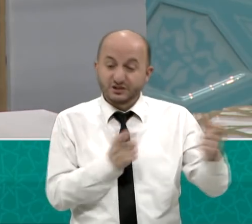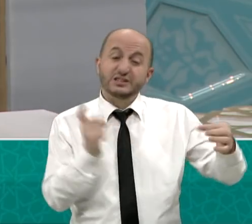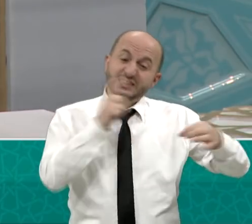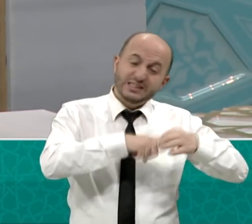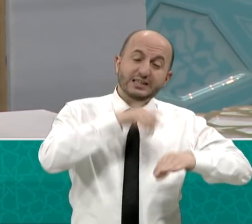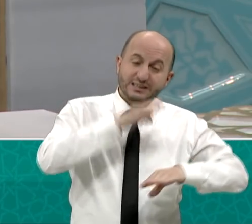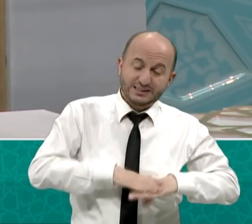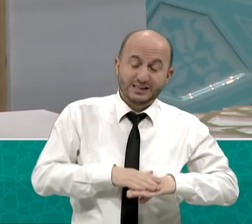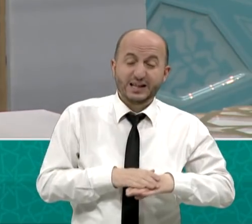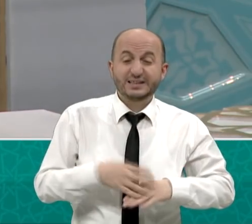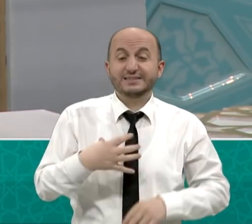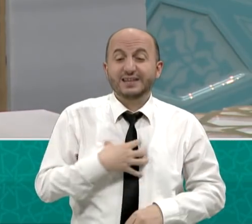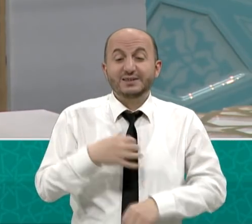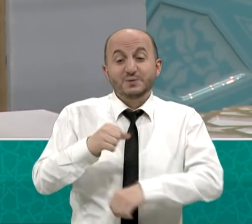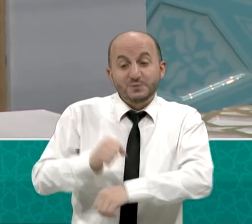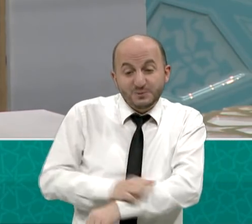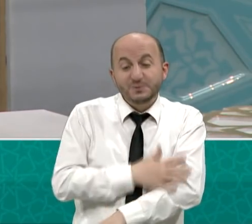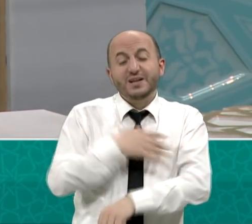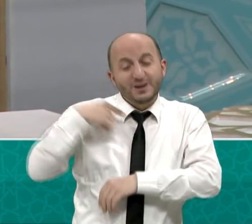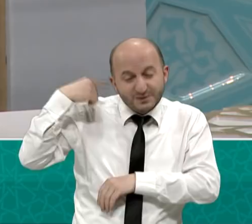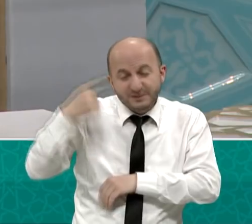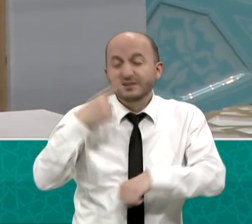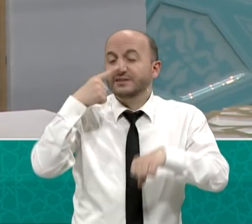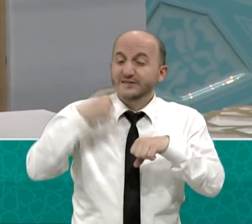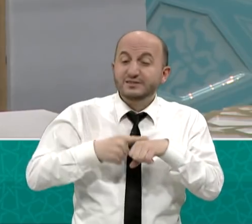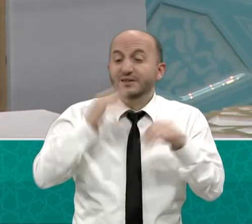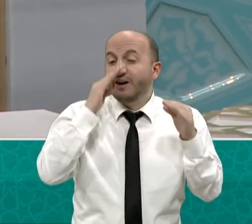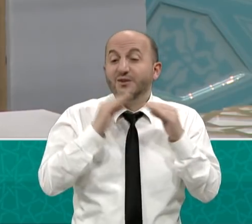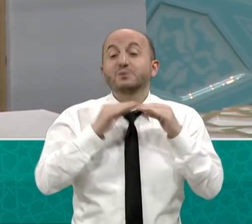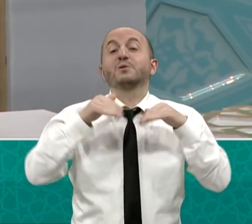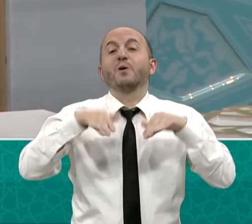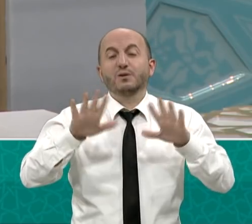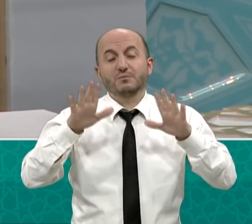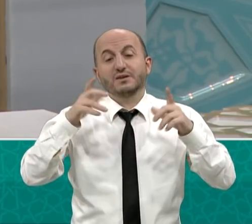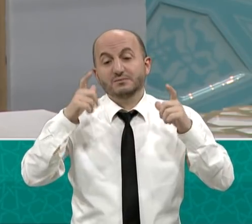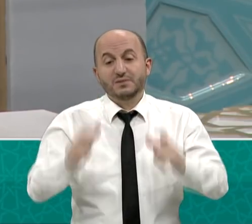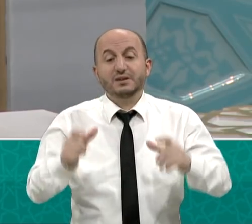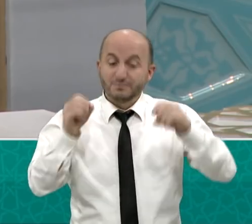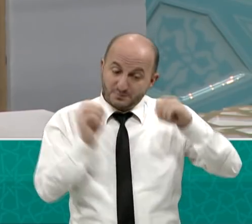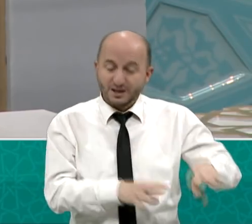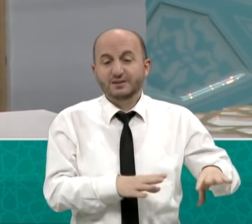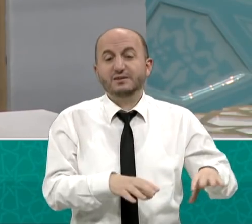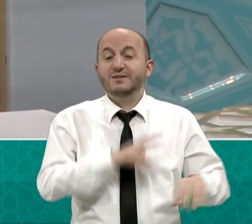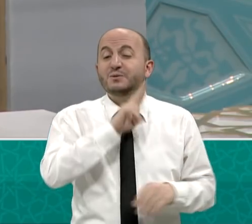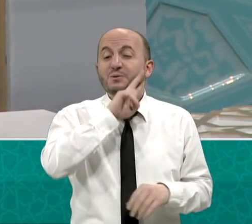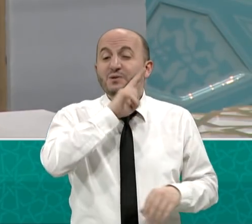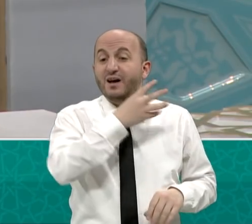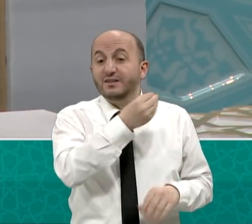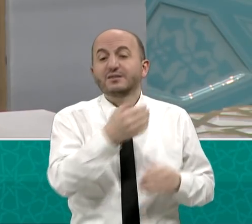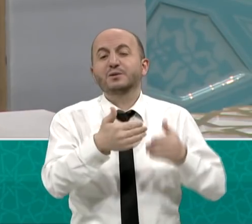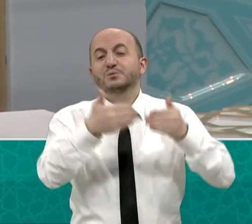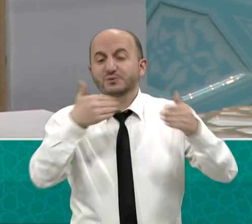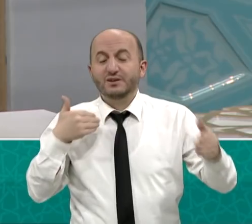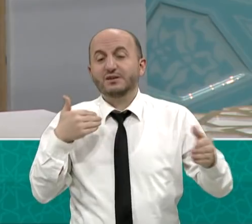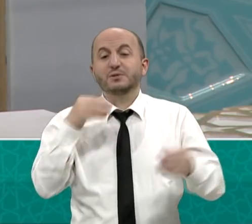ettiler. Yani kendi duygusuna, düşüncesine, inancına uygun olmayan mekanı terk ettiler. Ya da günahlardan